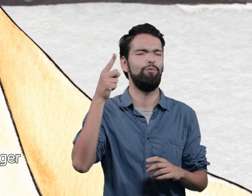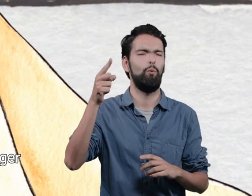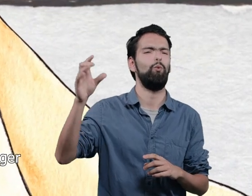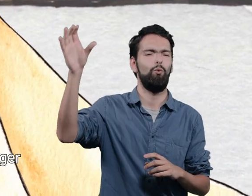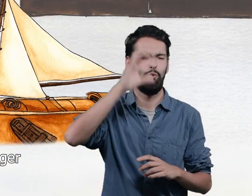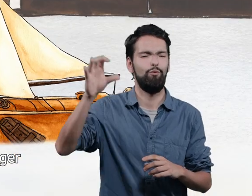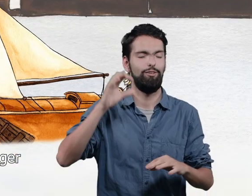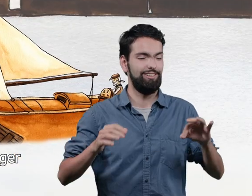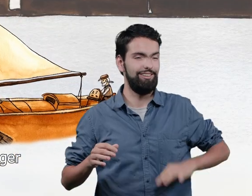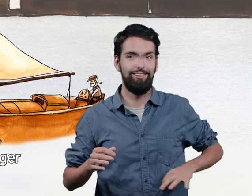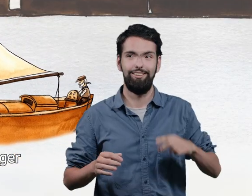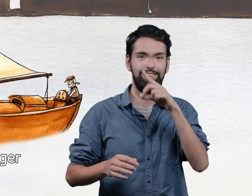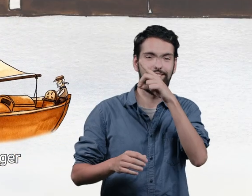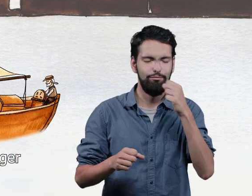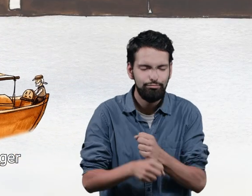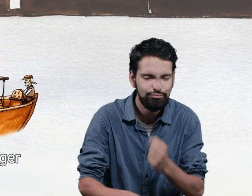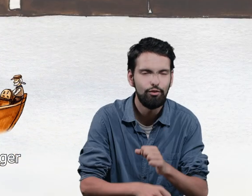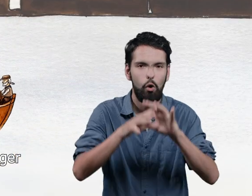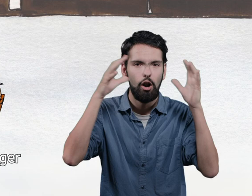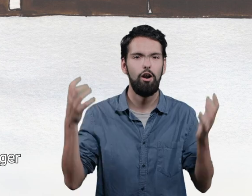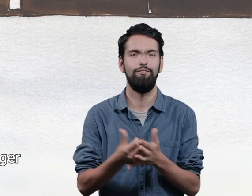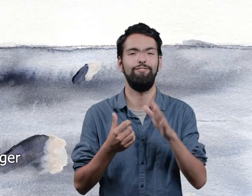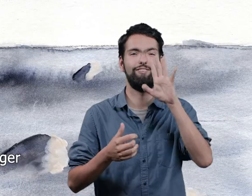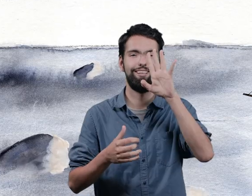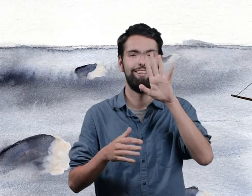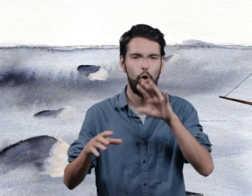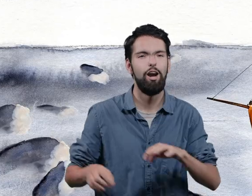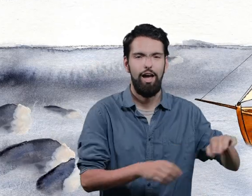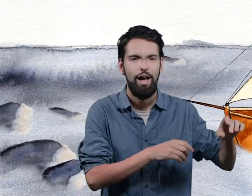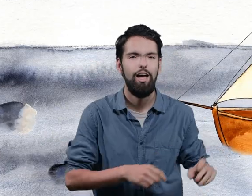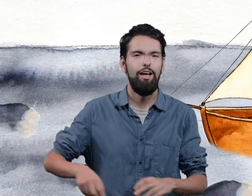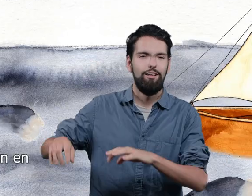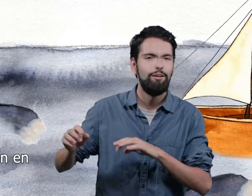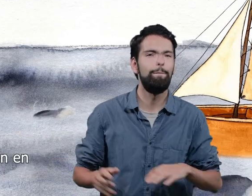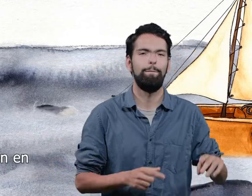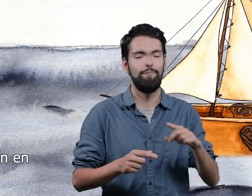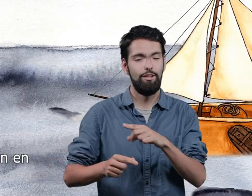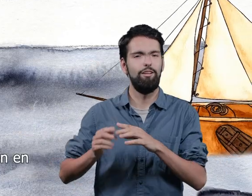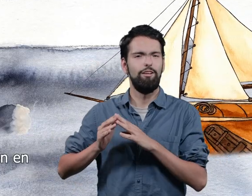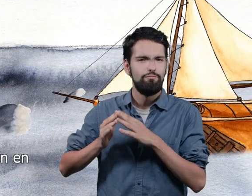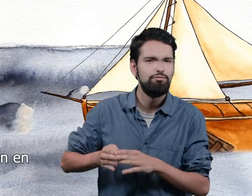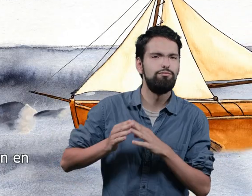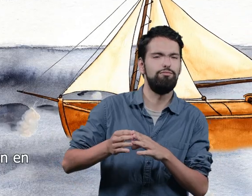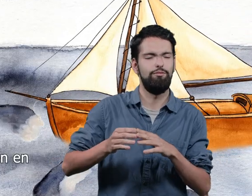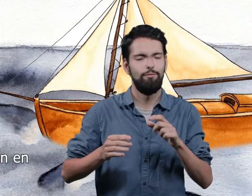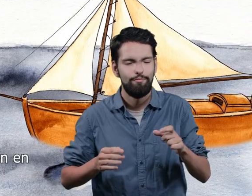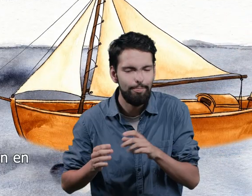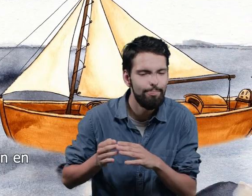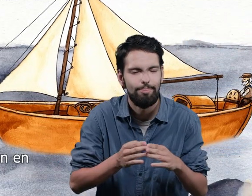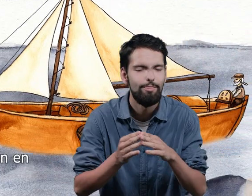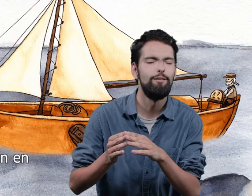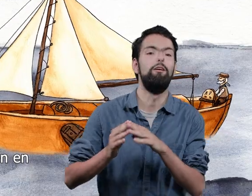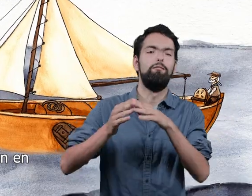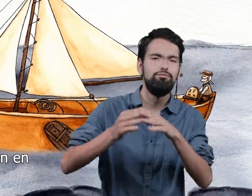Vooral Groningen. Daar bouwt Snitker wel 14 orgels. De reis gaat over kronkelende